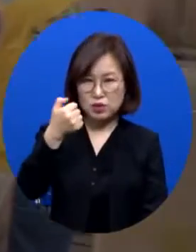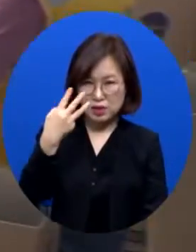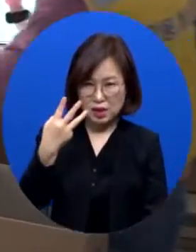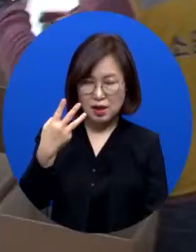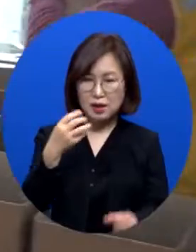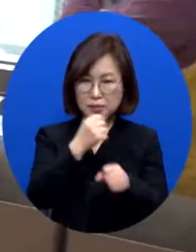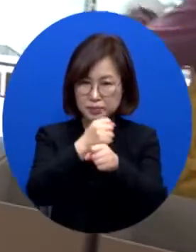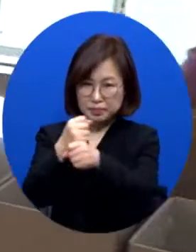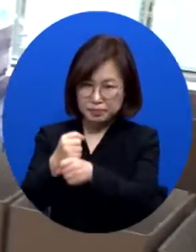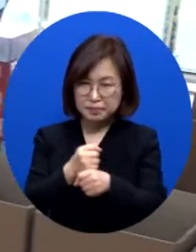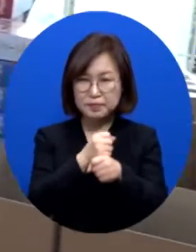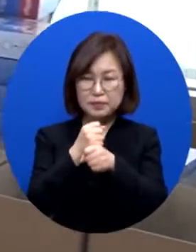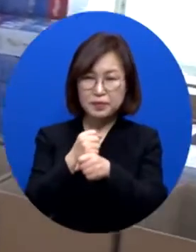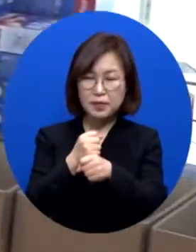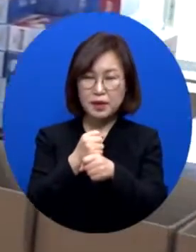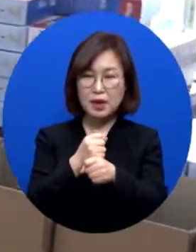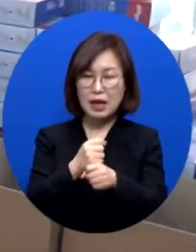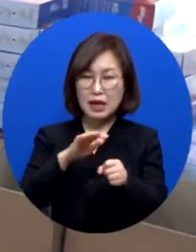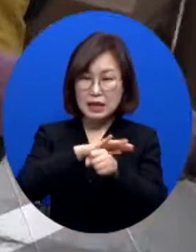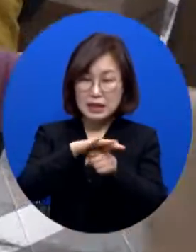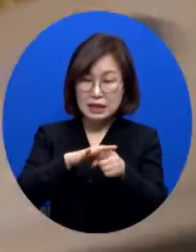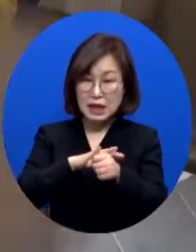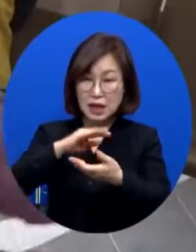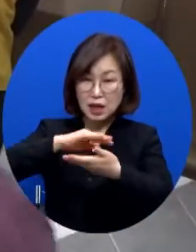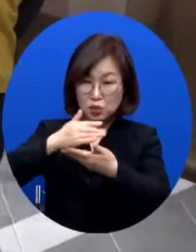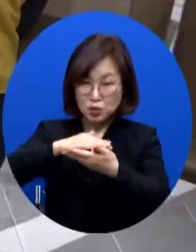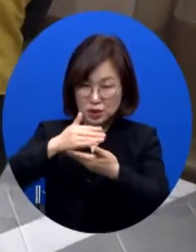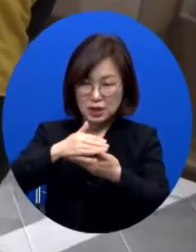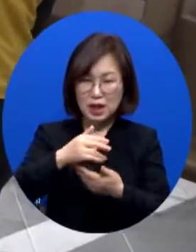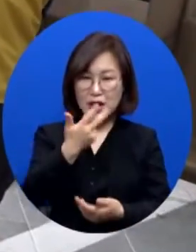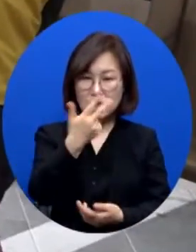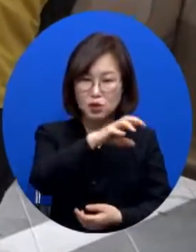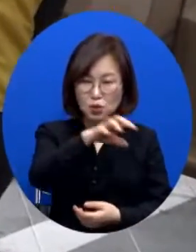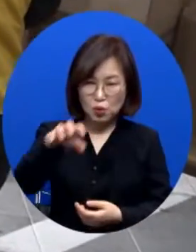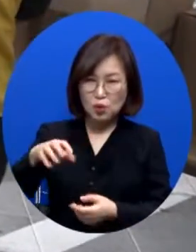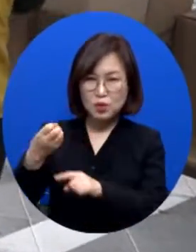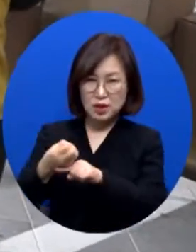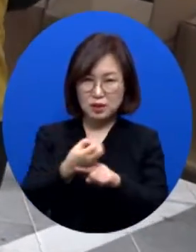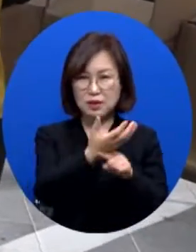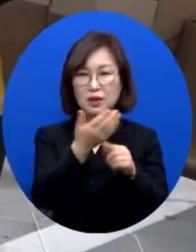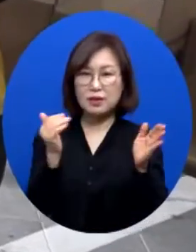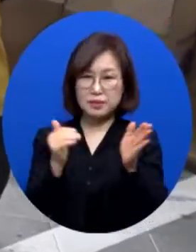완성한 키트는 월드비전 사랑의 도시락 사업장 7곳에 전달했습니다.